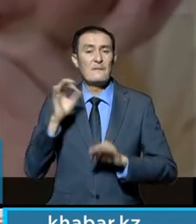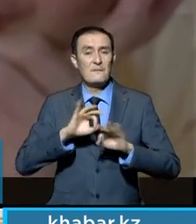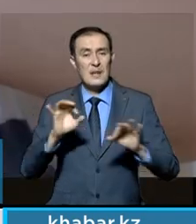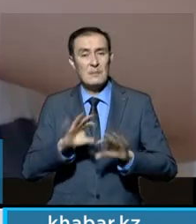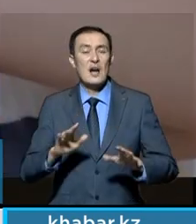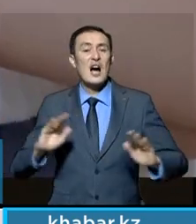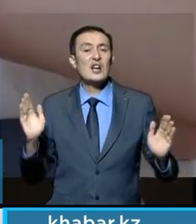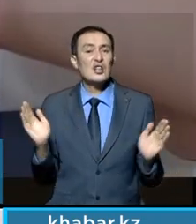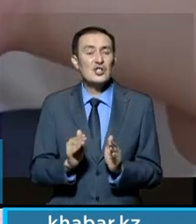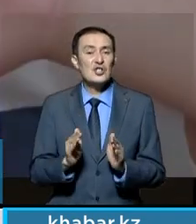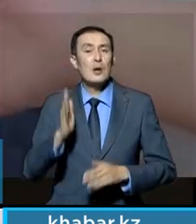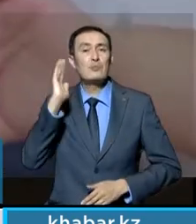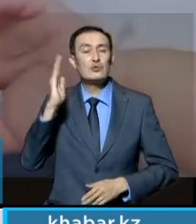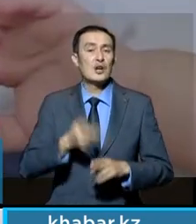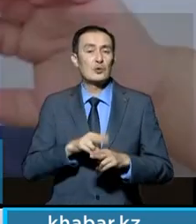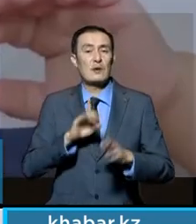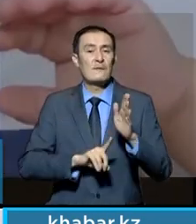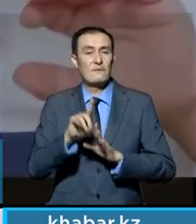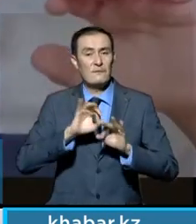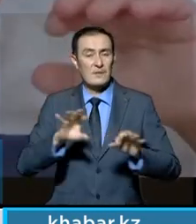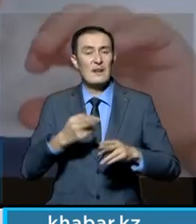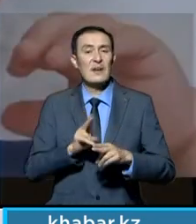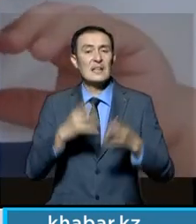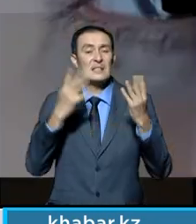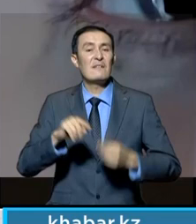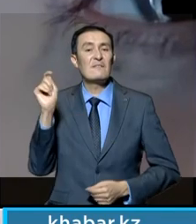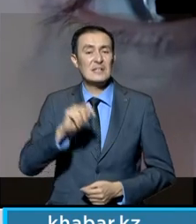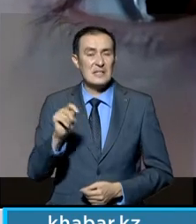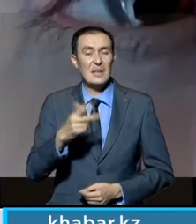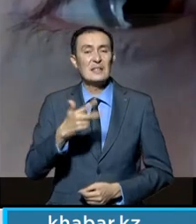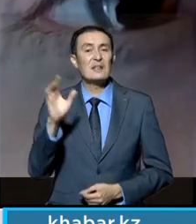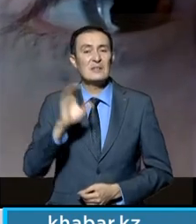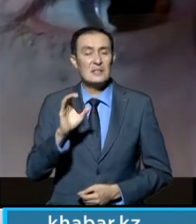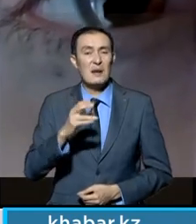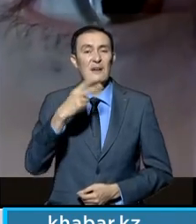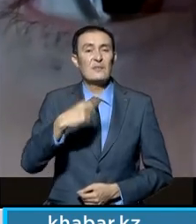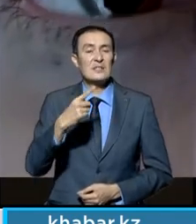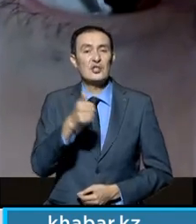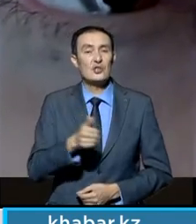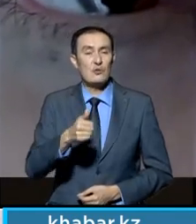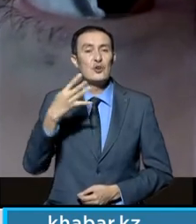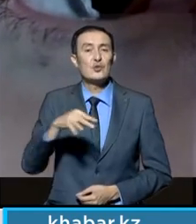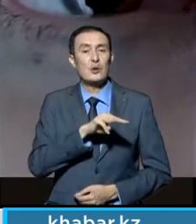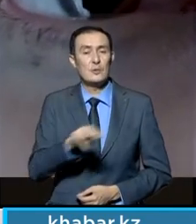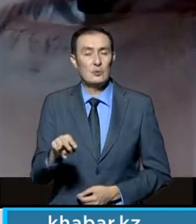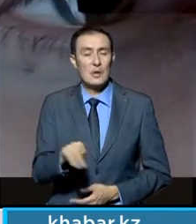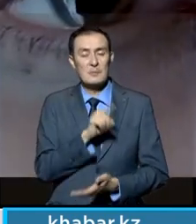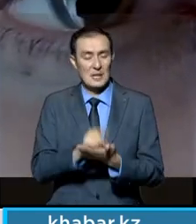фильме «Ограниченное будущее», который выйдет в эфире в это воскресенье, 3 сентября в 21:40. Пропустите.